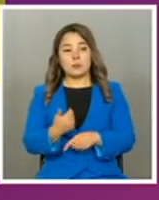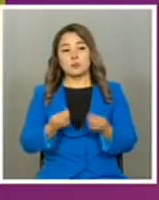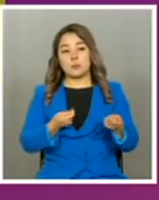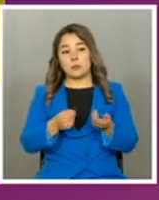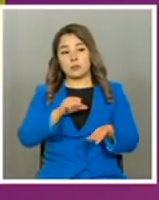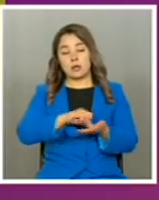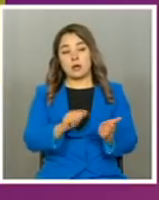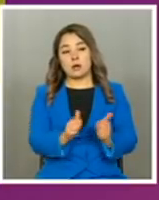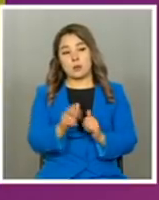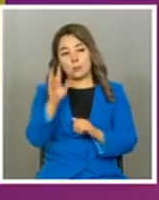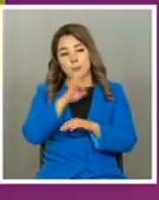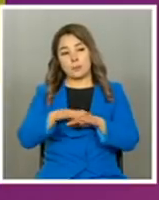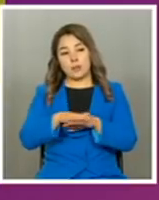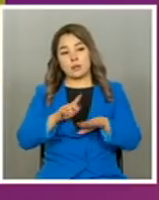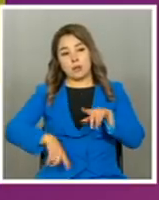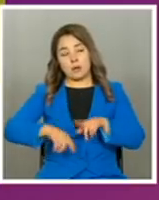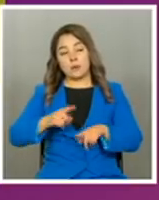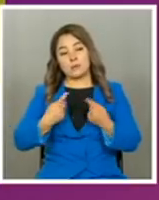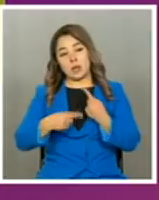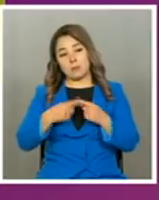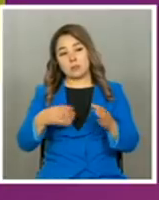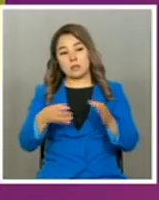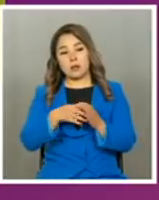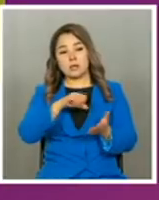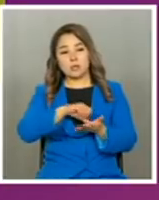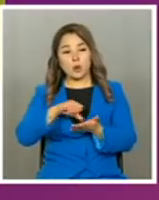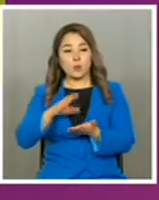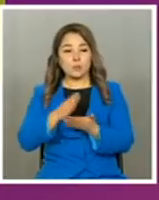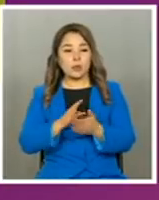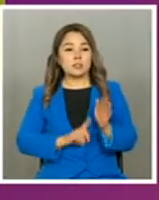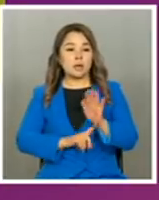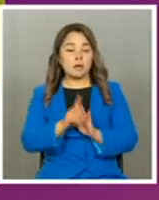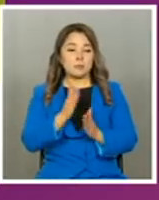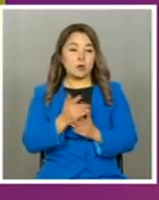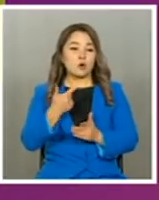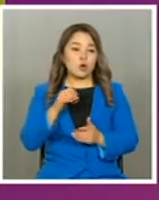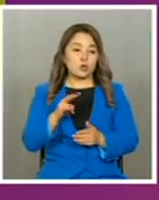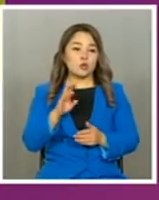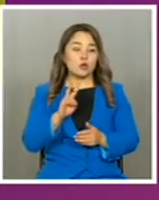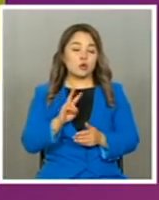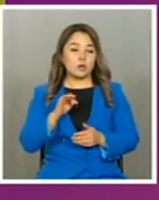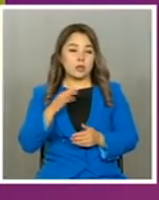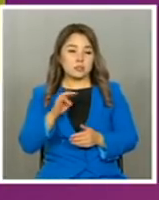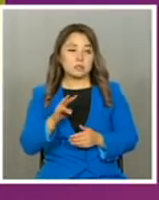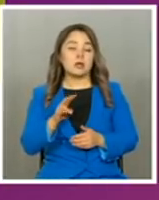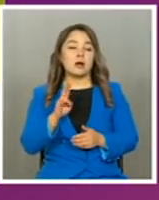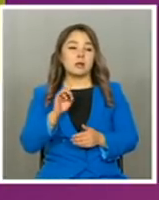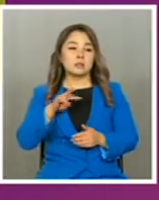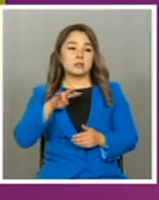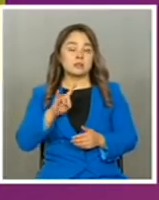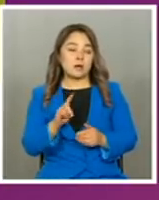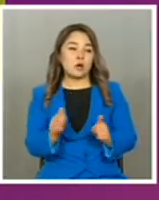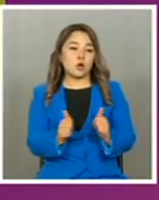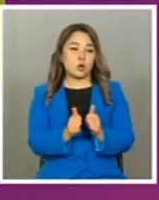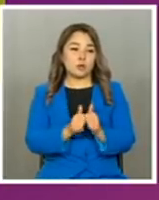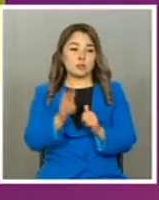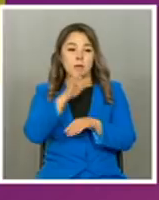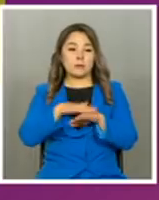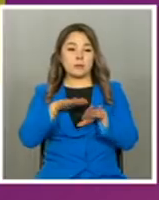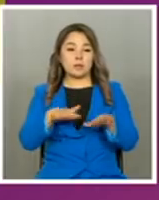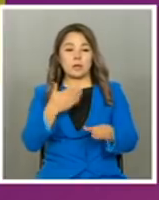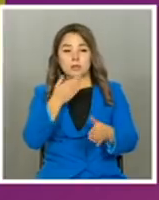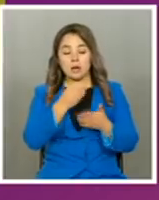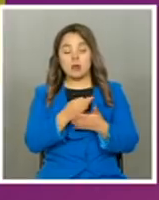көршілес тайпаларға жорықтарын бастайды. Ғұн, үйсін, қаңлылар бір-бірімен көршілдер болатын. Ал ғұндар